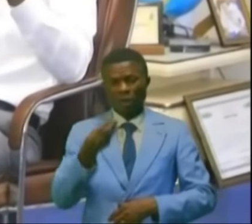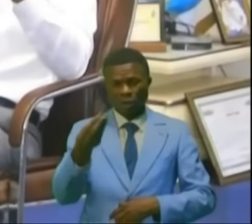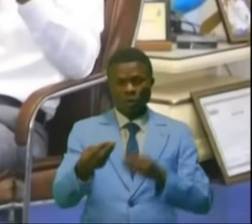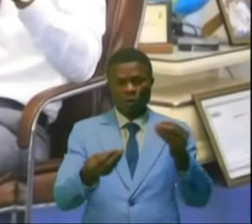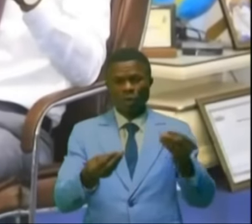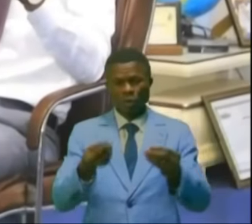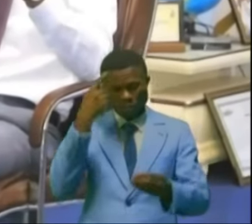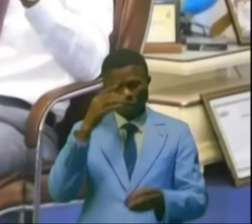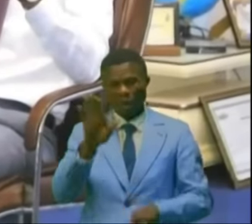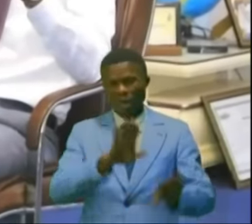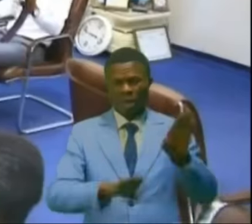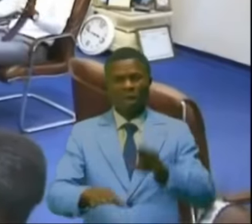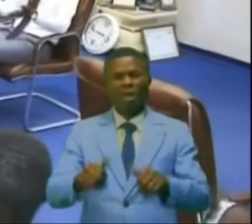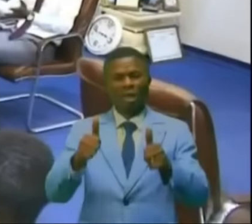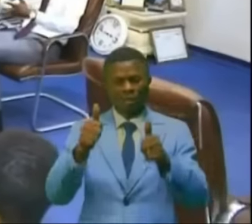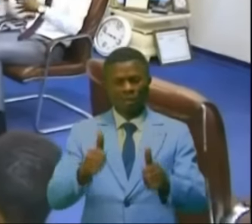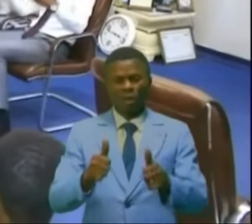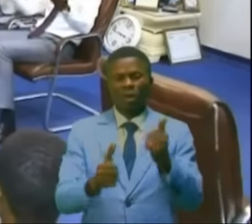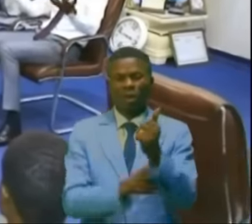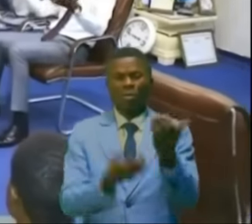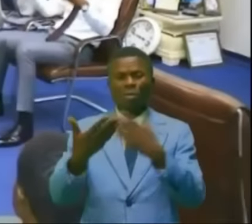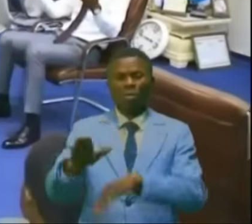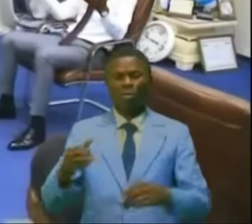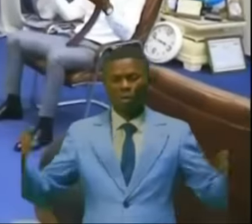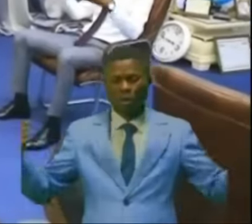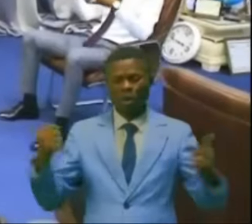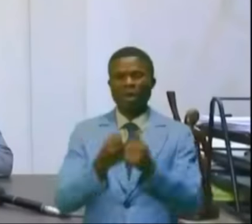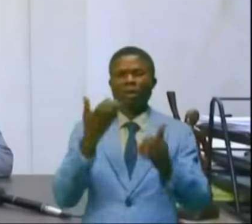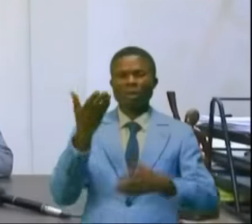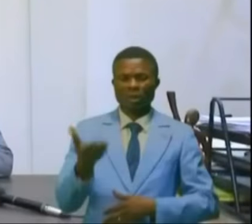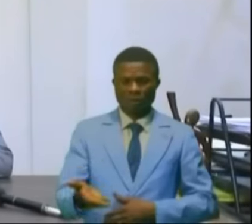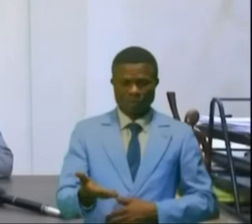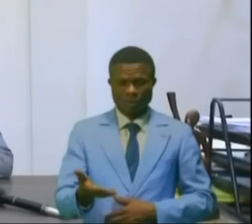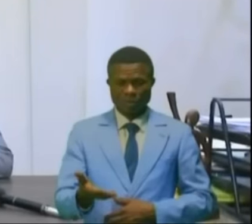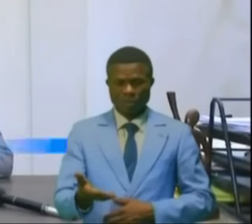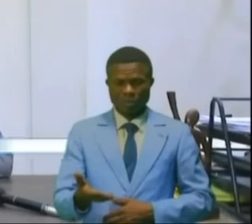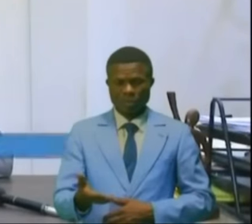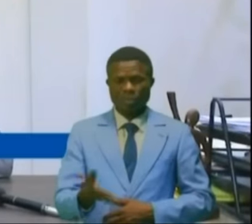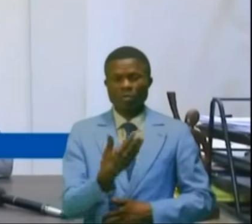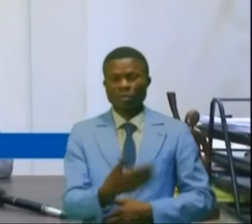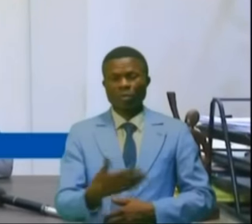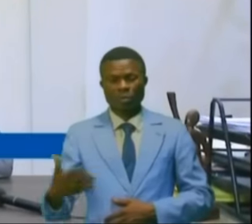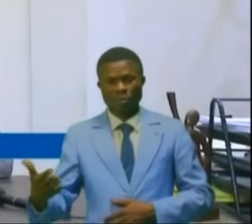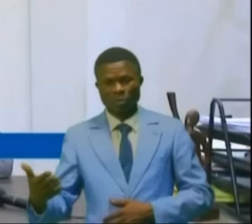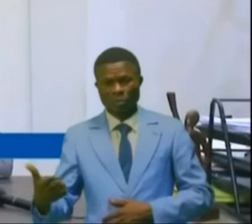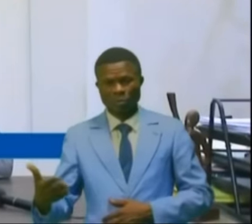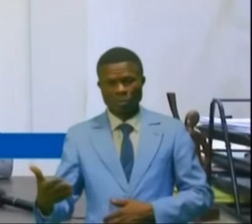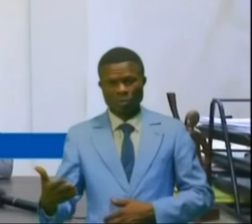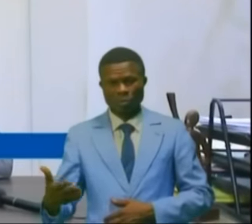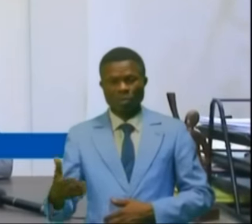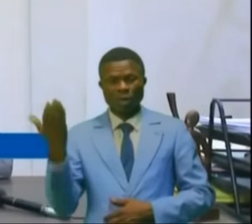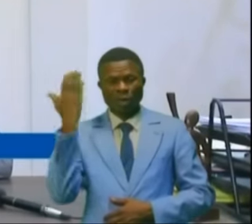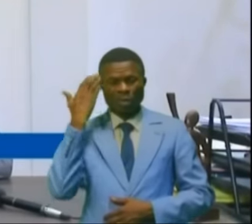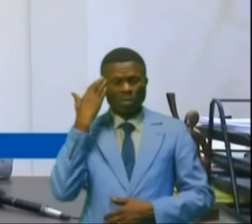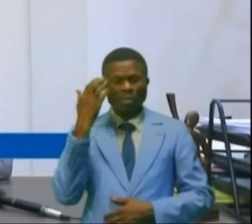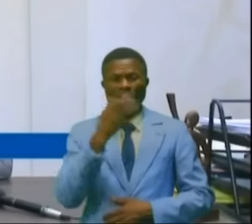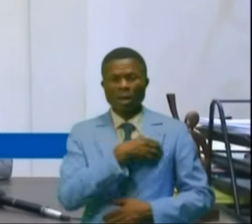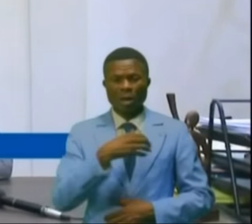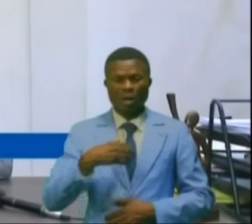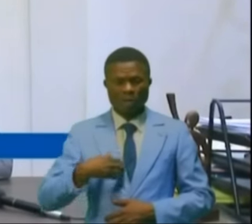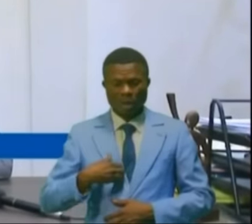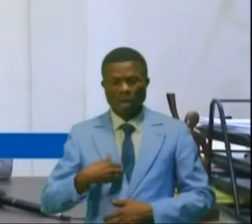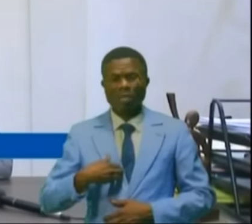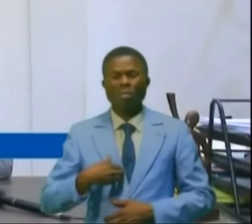pour enterrer dignement ses compatriotes. Nous exprimons Aux parents biologiques des victimes, toute